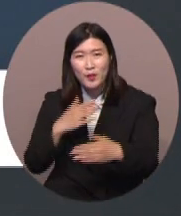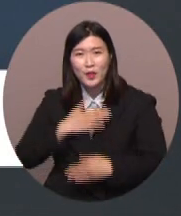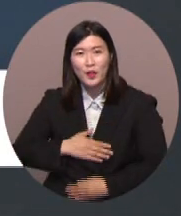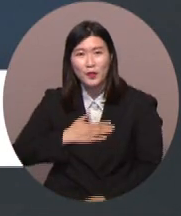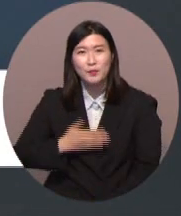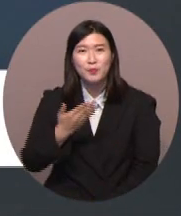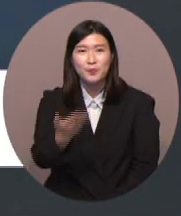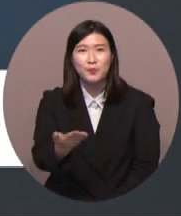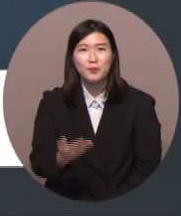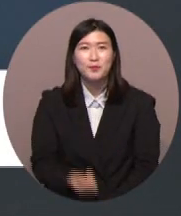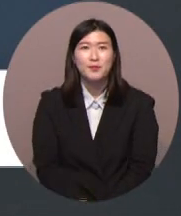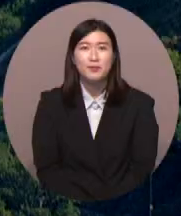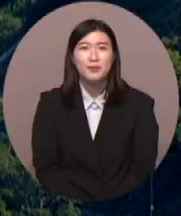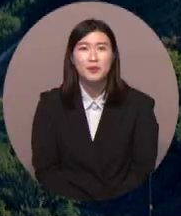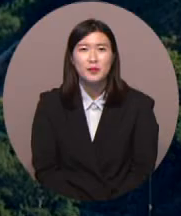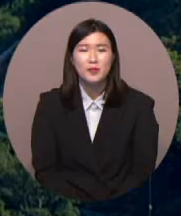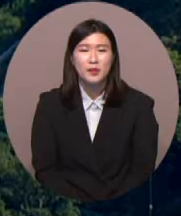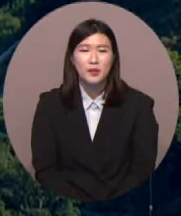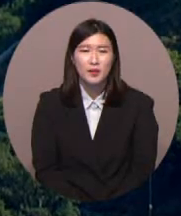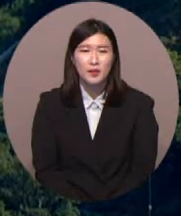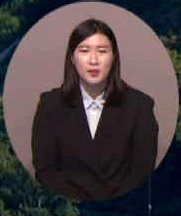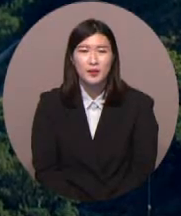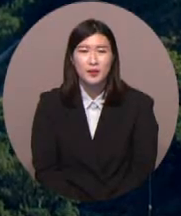기자가 전해드립니다.